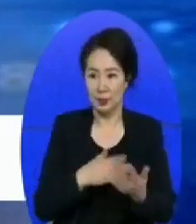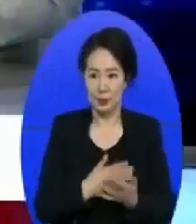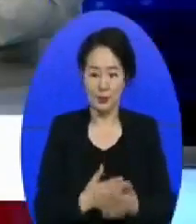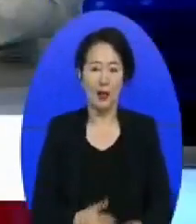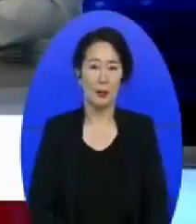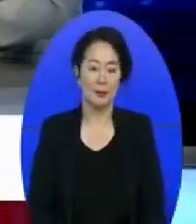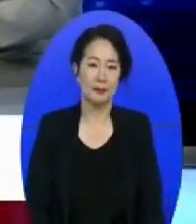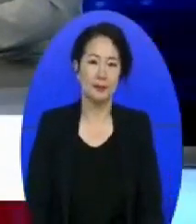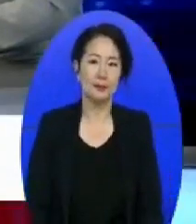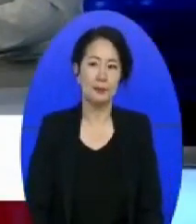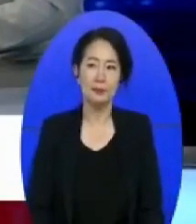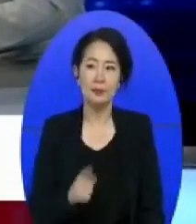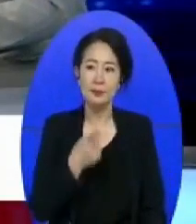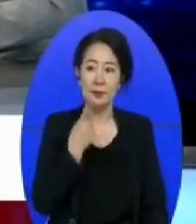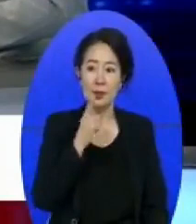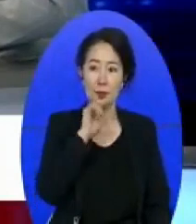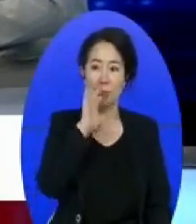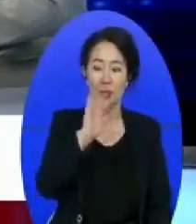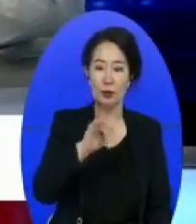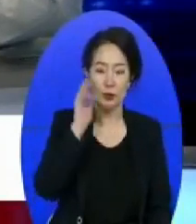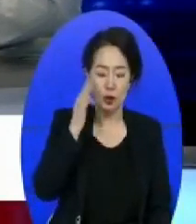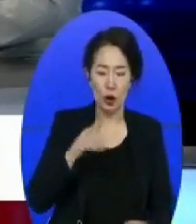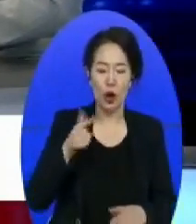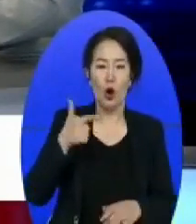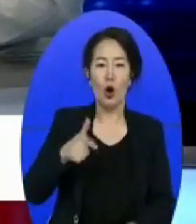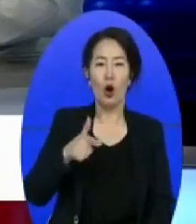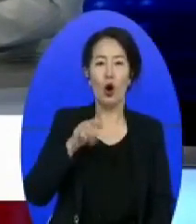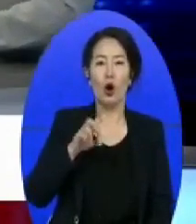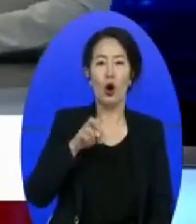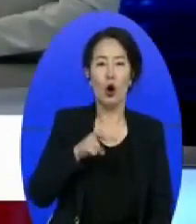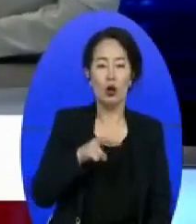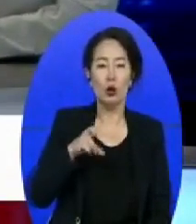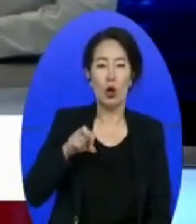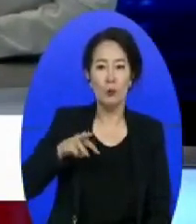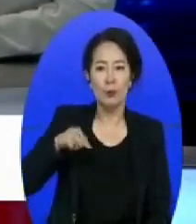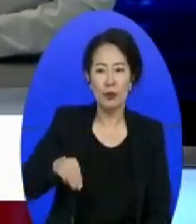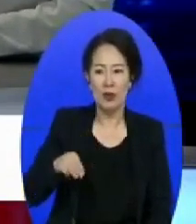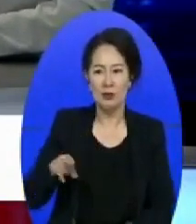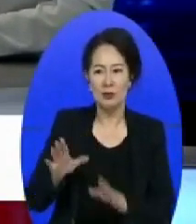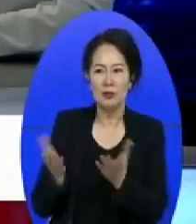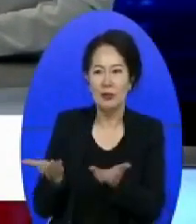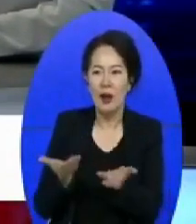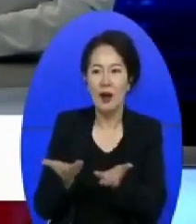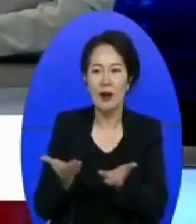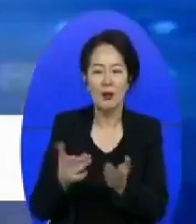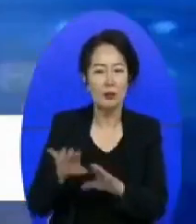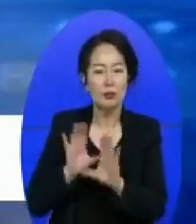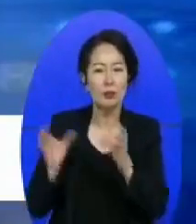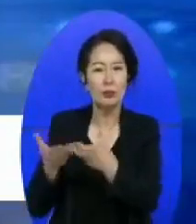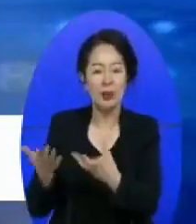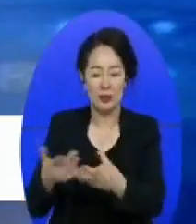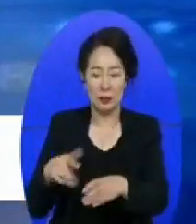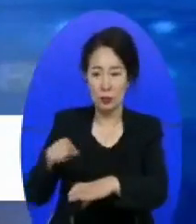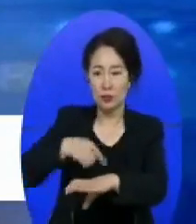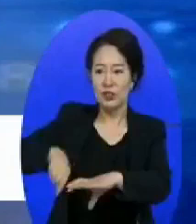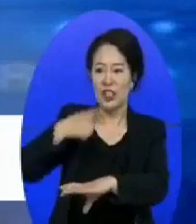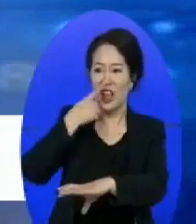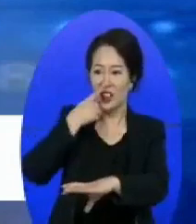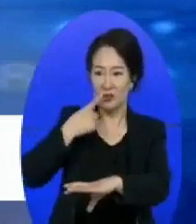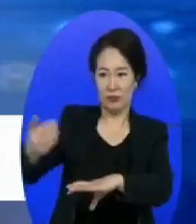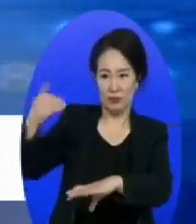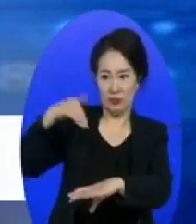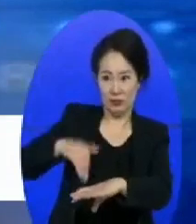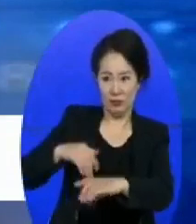байна. Энэ нэг зүйлийг тодорхойлъя. Голомттой бүсэс гэдгийг яаж тодорхойлж байгаа бол? За, голомттой бүсэс гэдэг нь бүгд найрамдах хятад ард улсаас